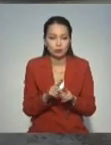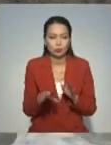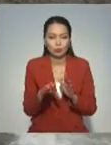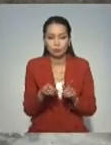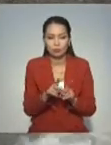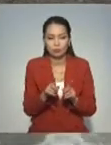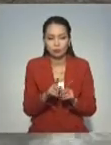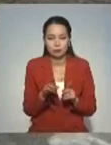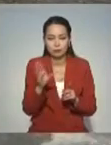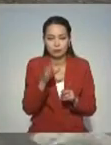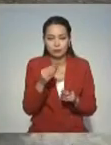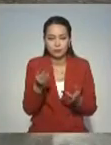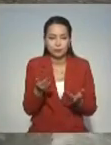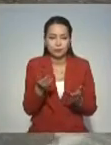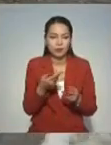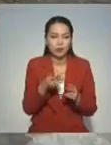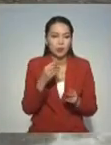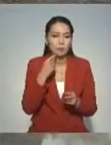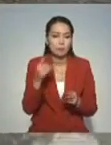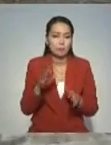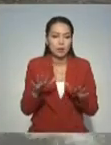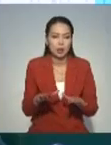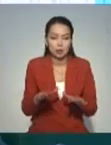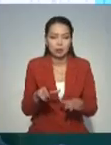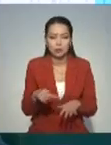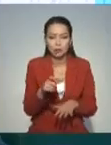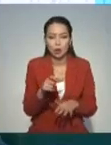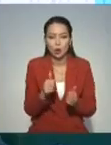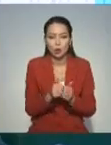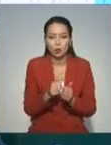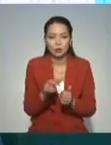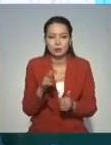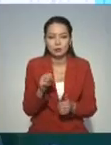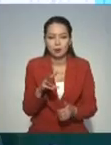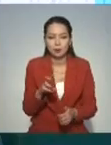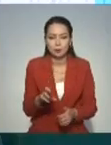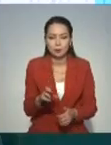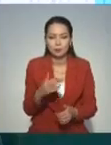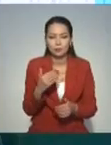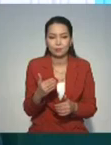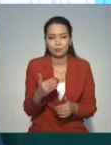опасность представляет еще и расположенная неподалеку река Хабда. По реке Хабда сейчас уровень воды